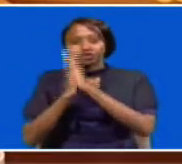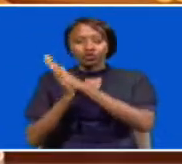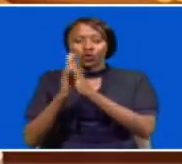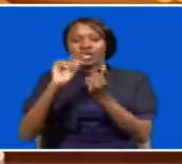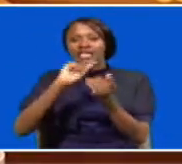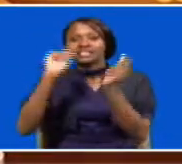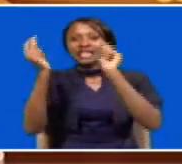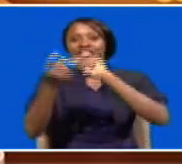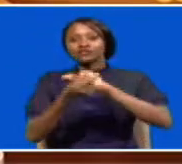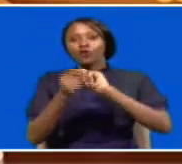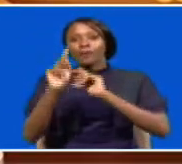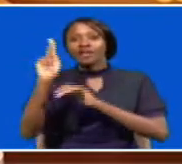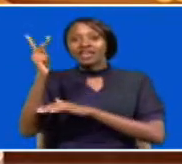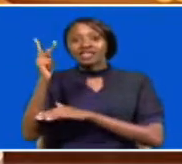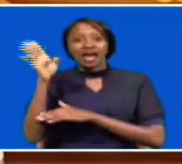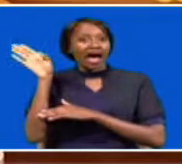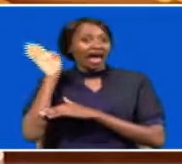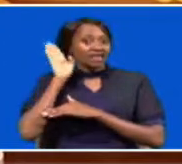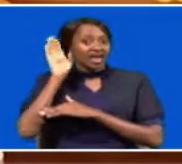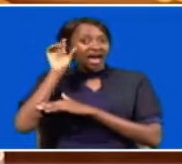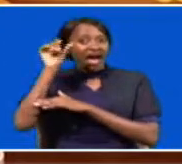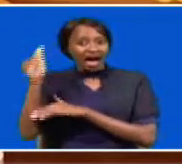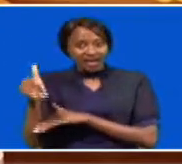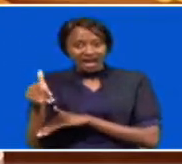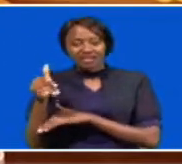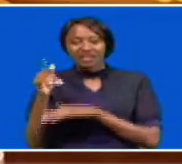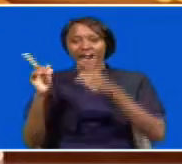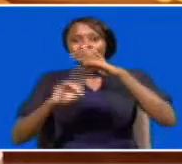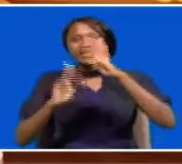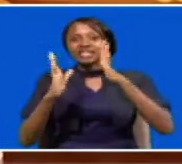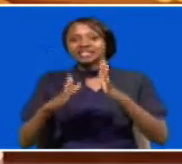Transform Kenya. Naarifiwa kwamba waziri wa uchukuzi Kipchumba Murkomen ana